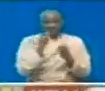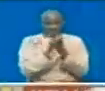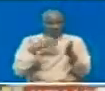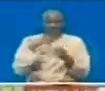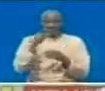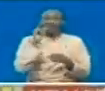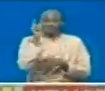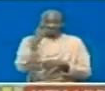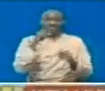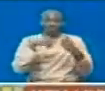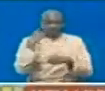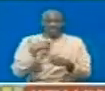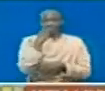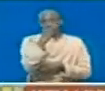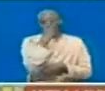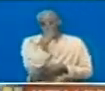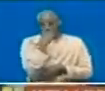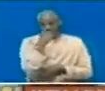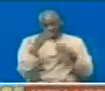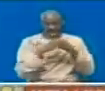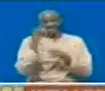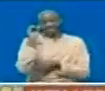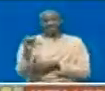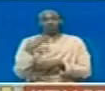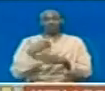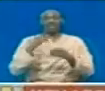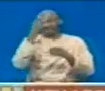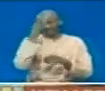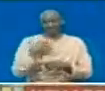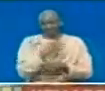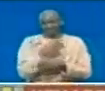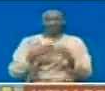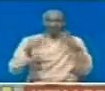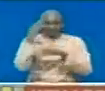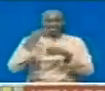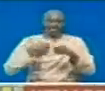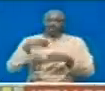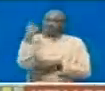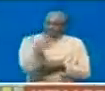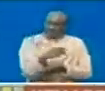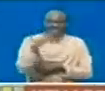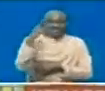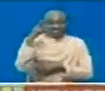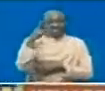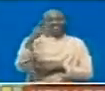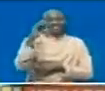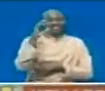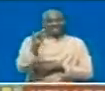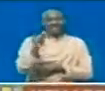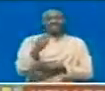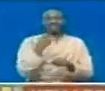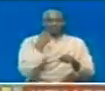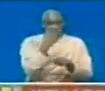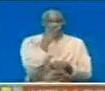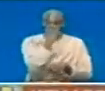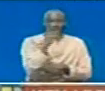yao ya kwanza 29 bila jibu dhidi ya Catholic University kabla ya kucharaza KCA 41 bila jibu na